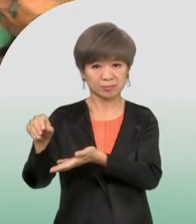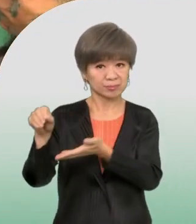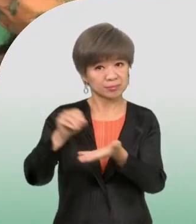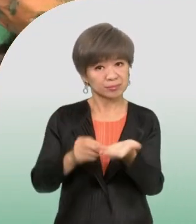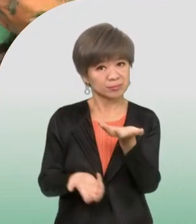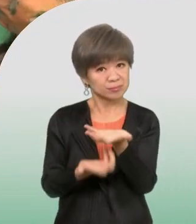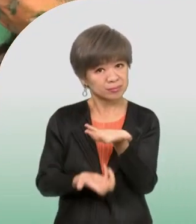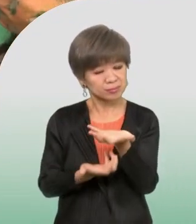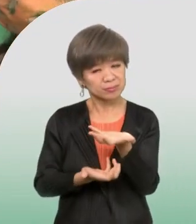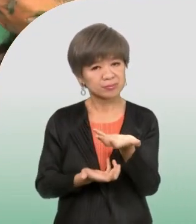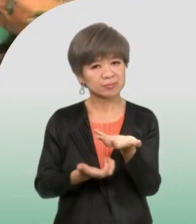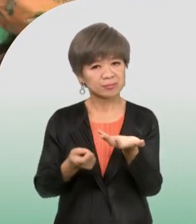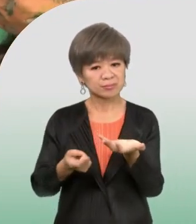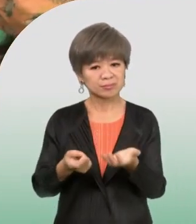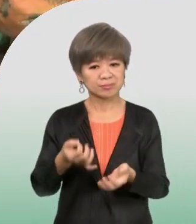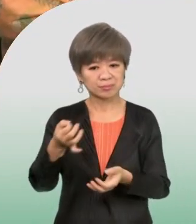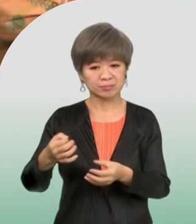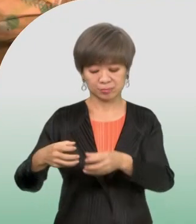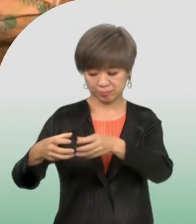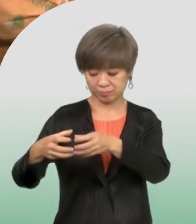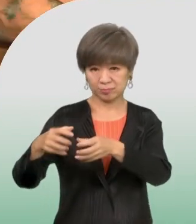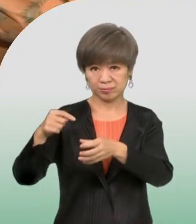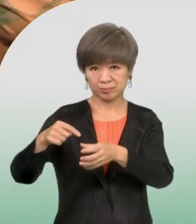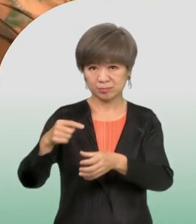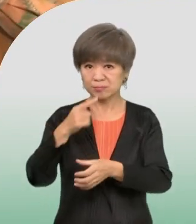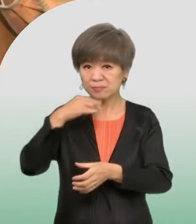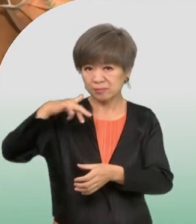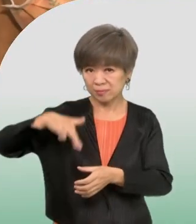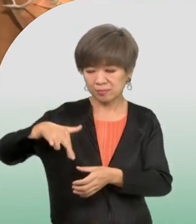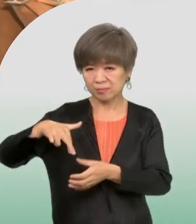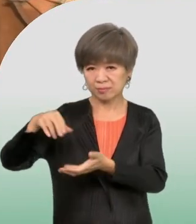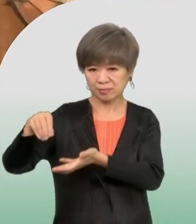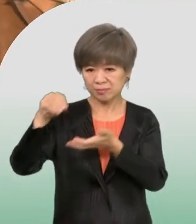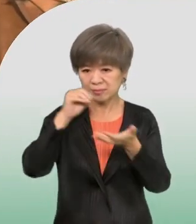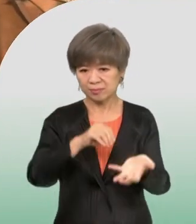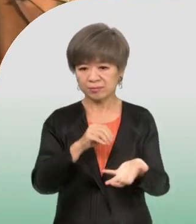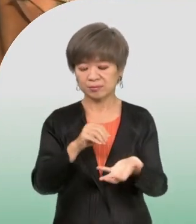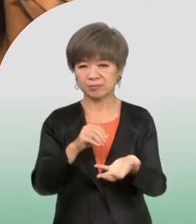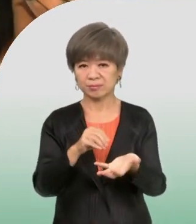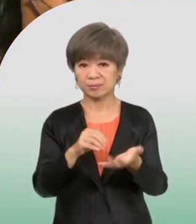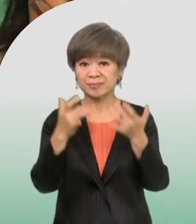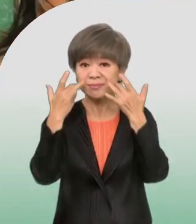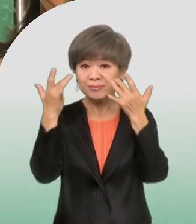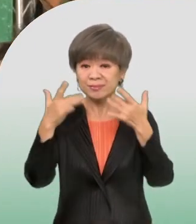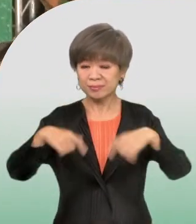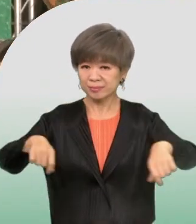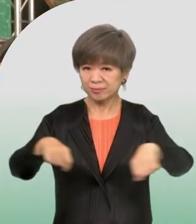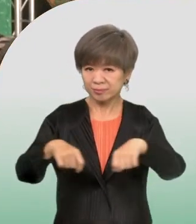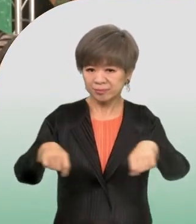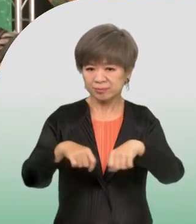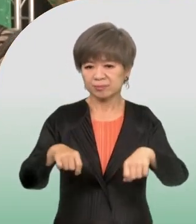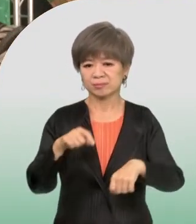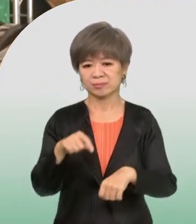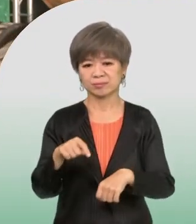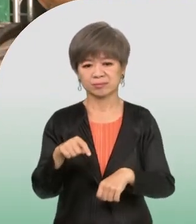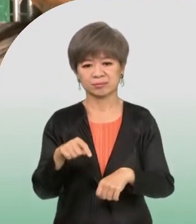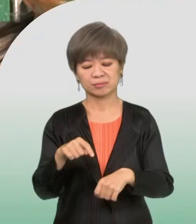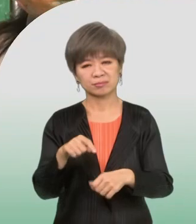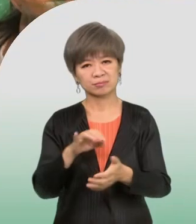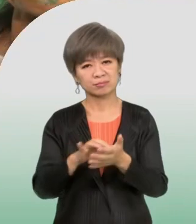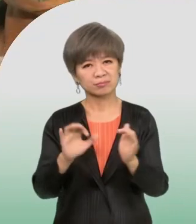讲的话，他买一包的这一个丹参来入菜的话，他们是会